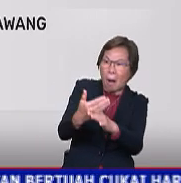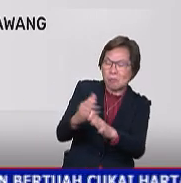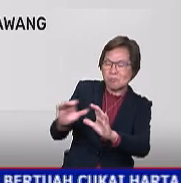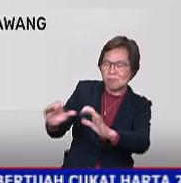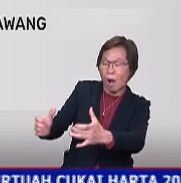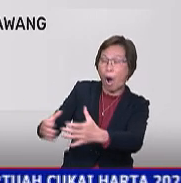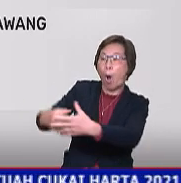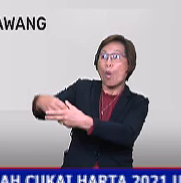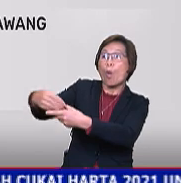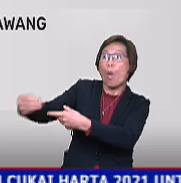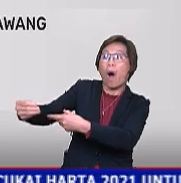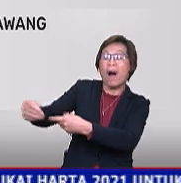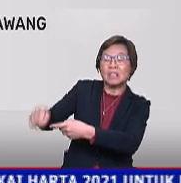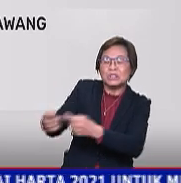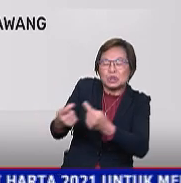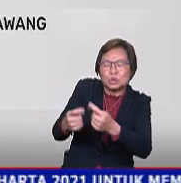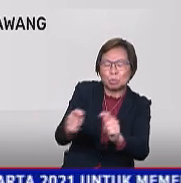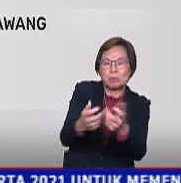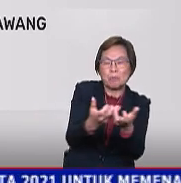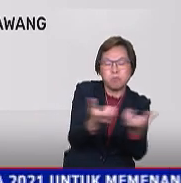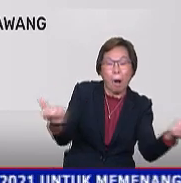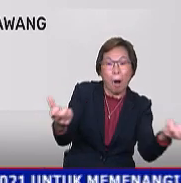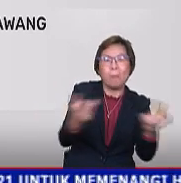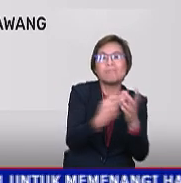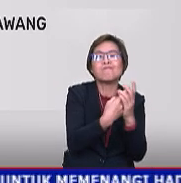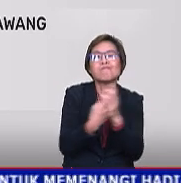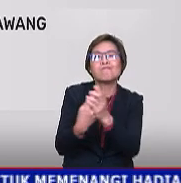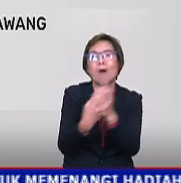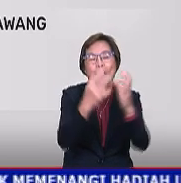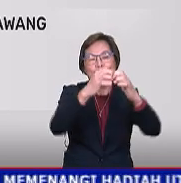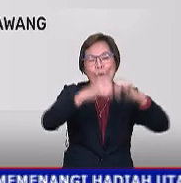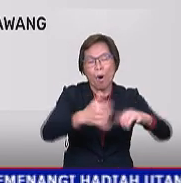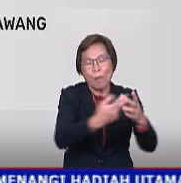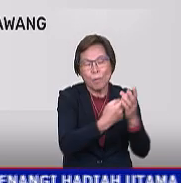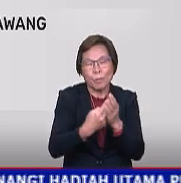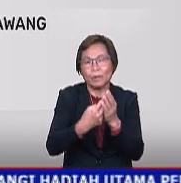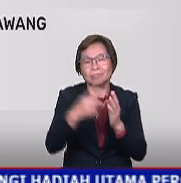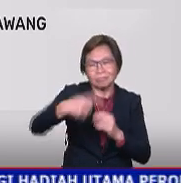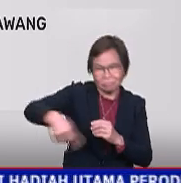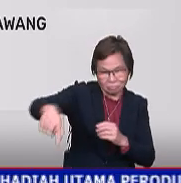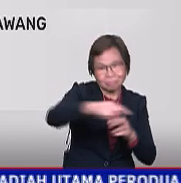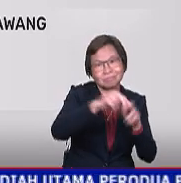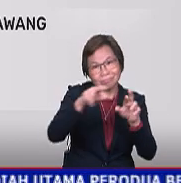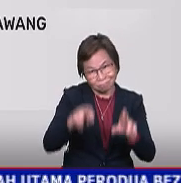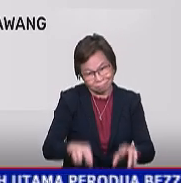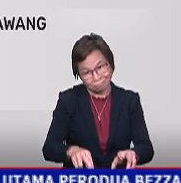anasir luar yang cuba memecah belakan perpaduan dalam kalangan rakyat.